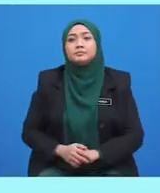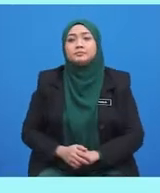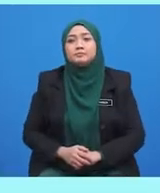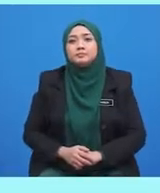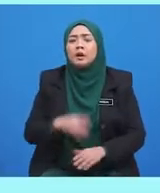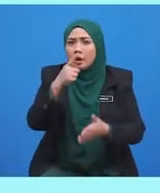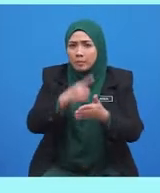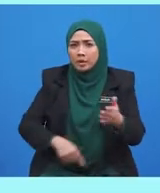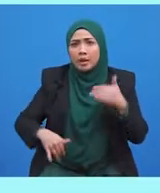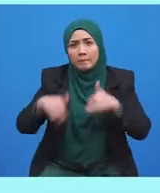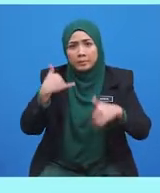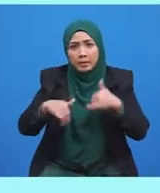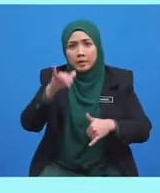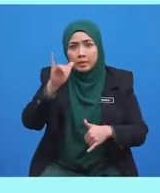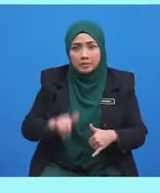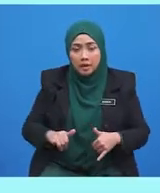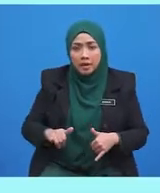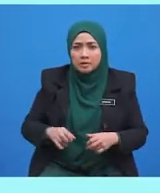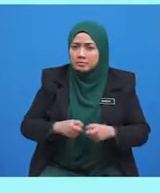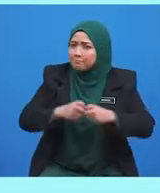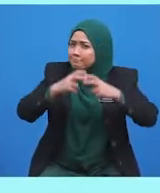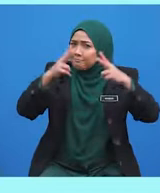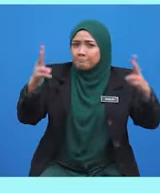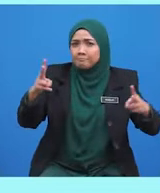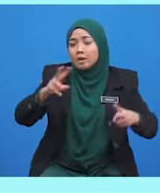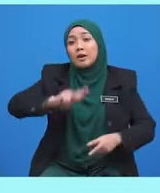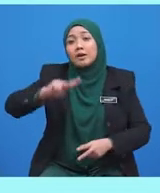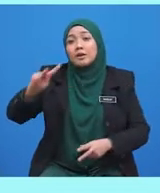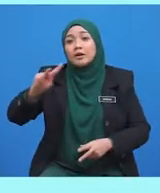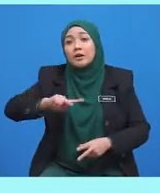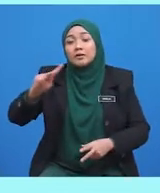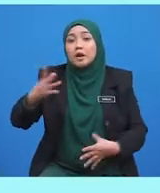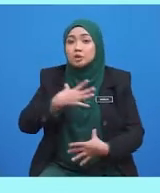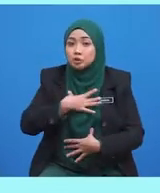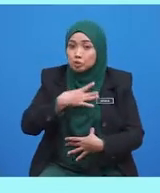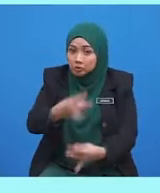Seterusnya, apakah permainan yang paling disukai?